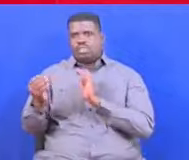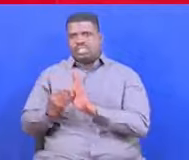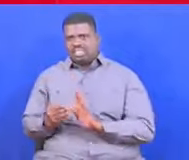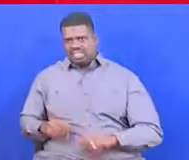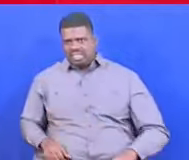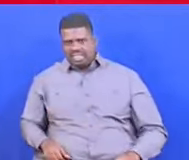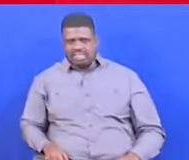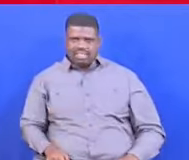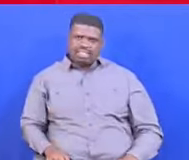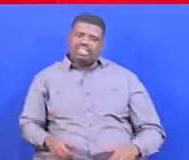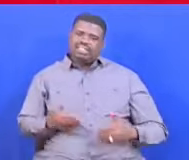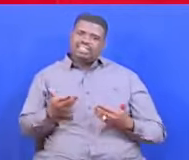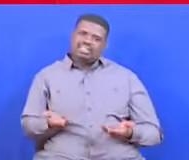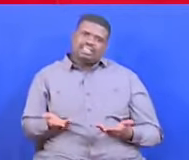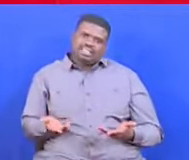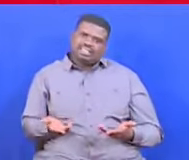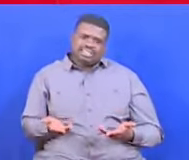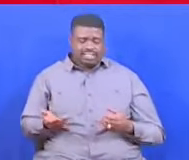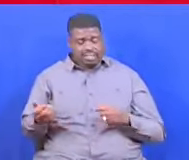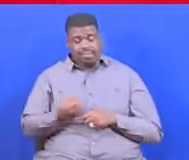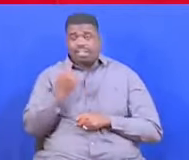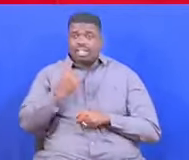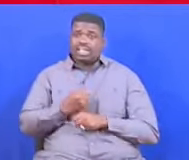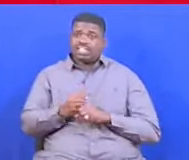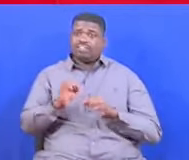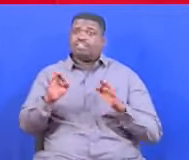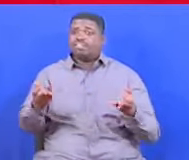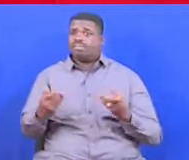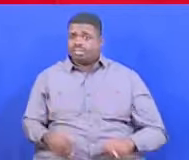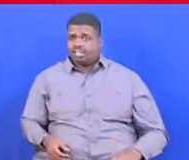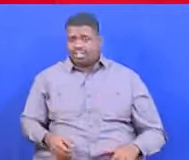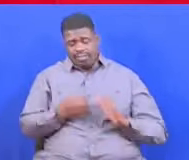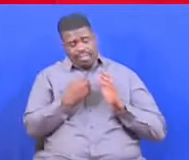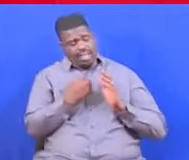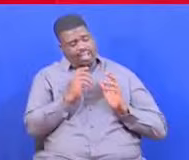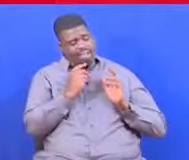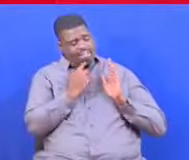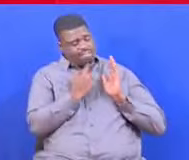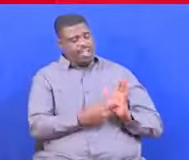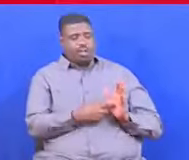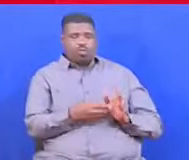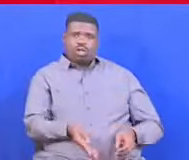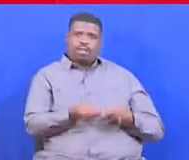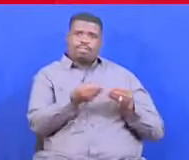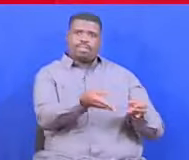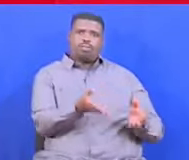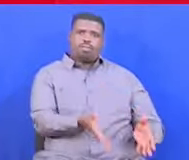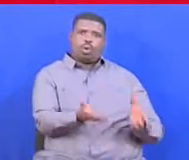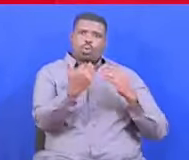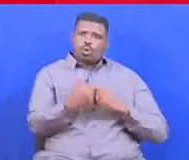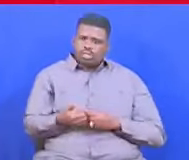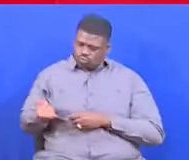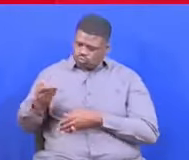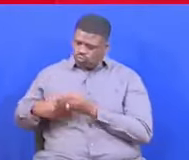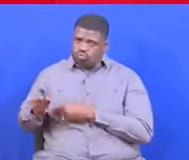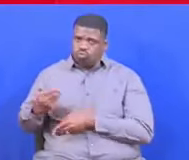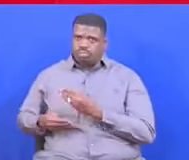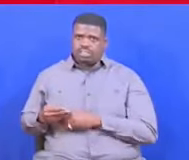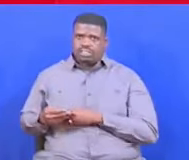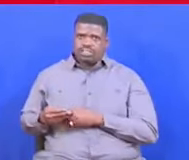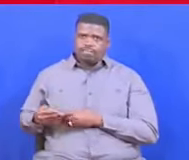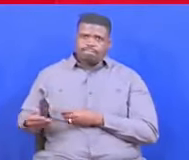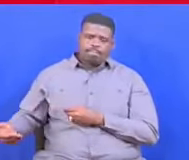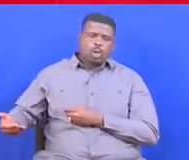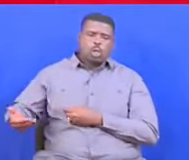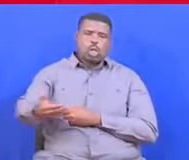bandari? Mamlaka bandari itafanyaje kazi kama hamjamwezesha kiuchumi? Kwa vile makusanyo yote yanakwenda mfuko